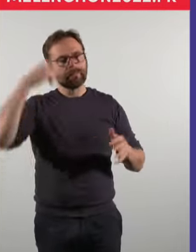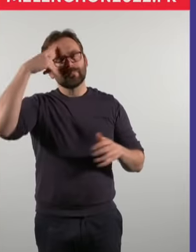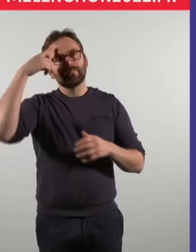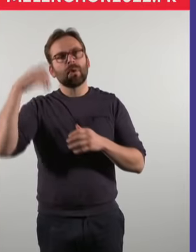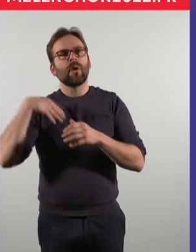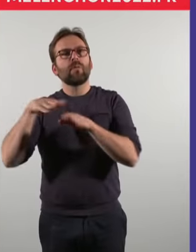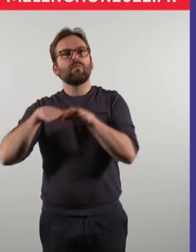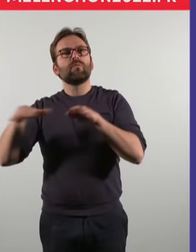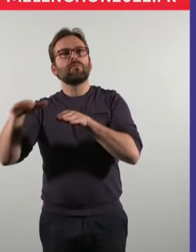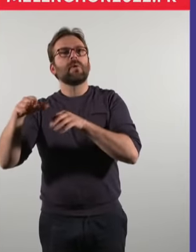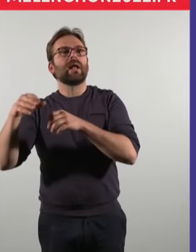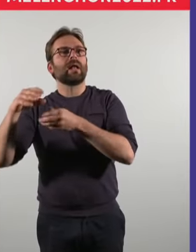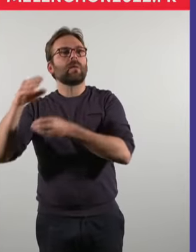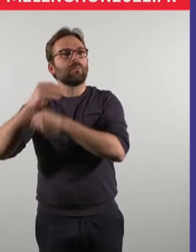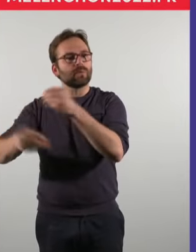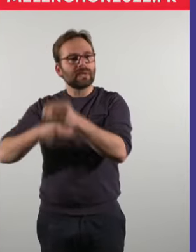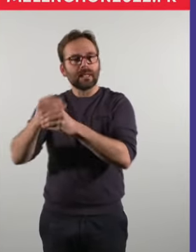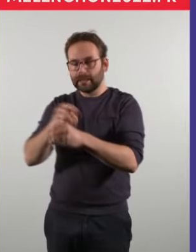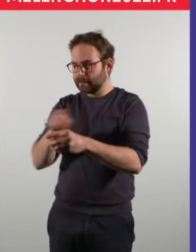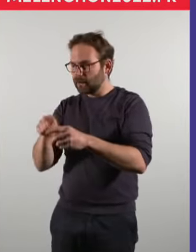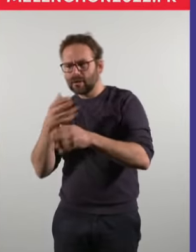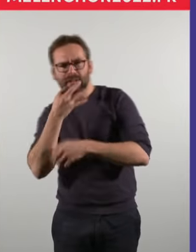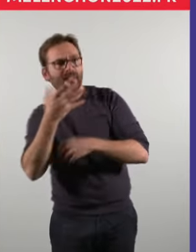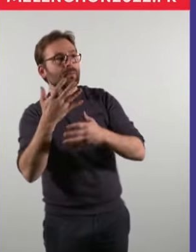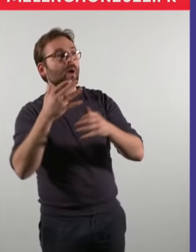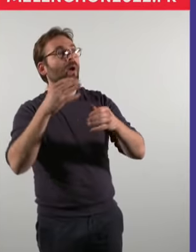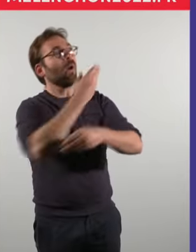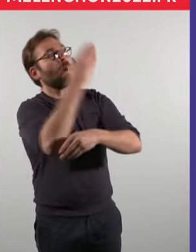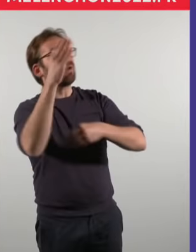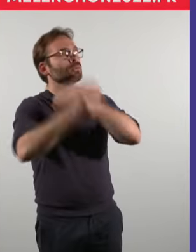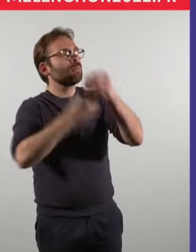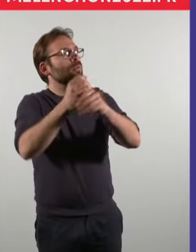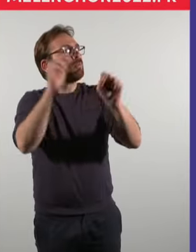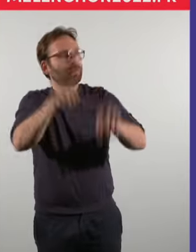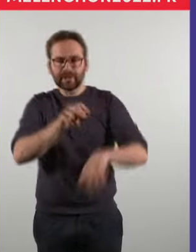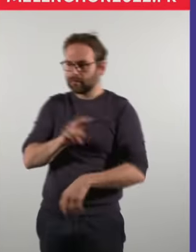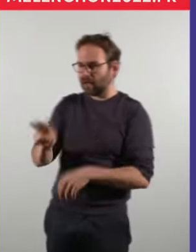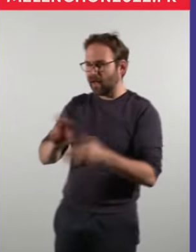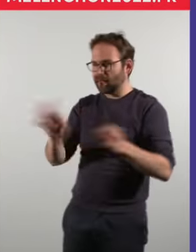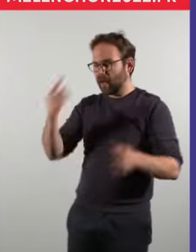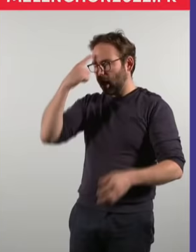altermondialiste dont je proviens, « Un autre monde est possible ».